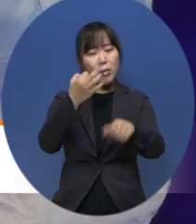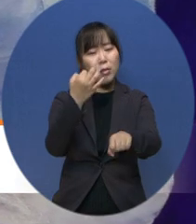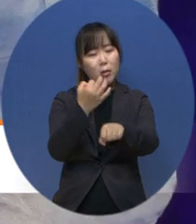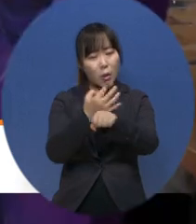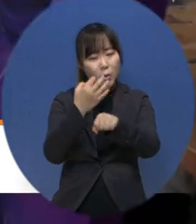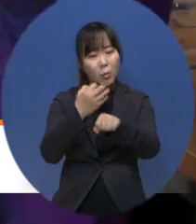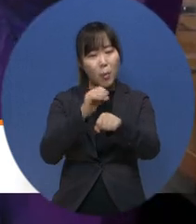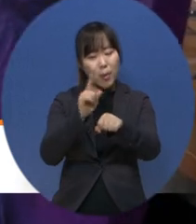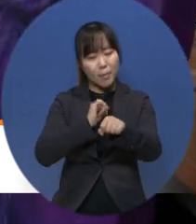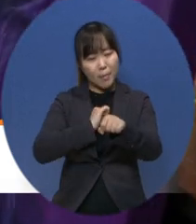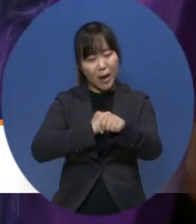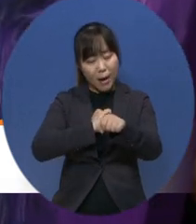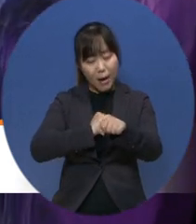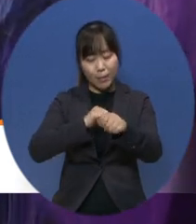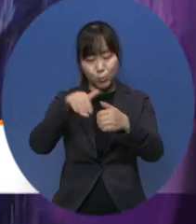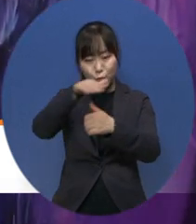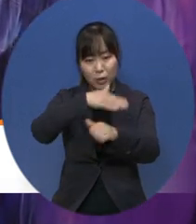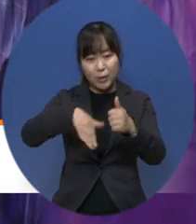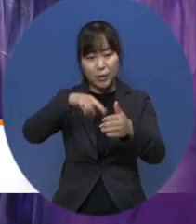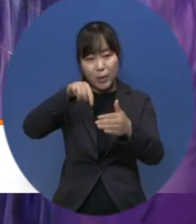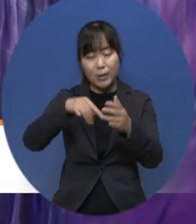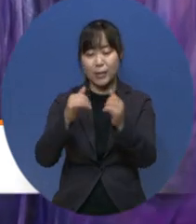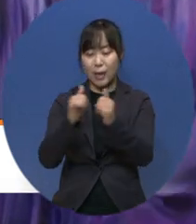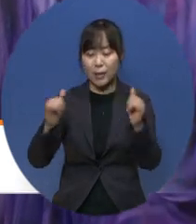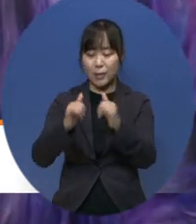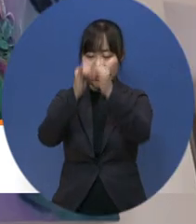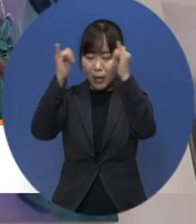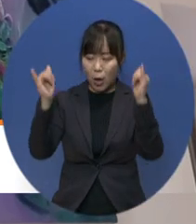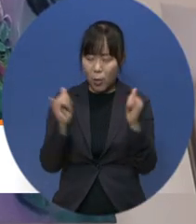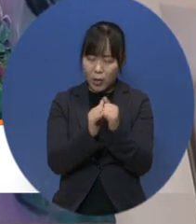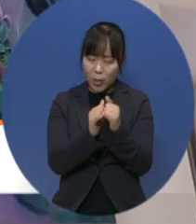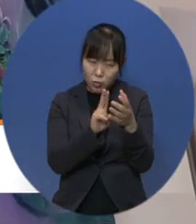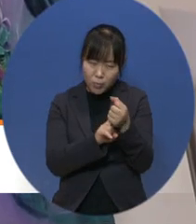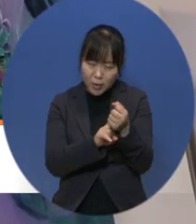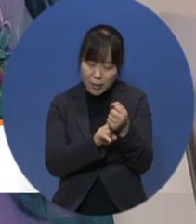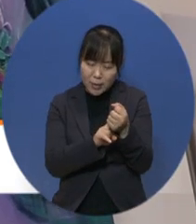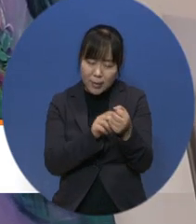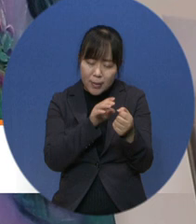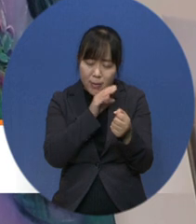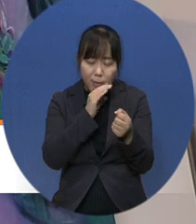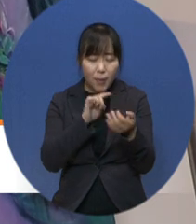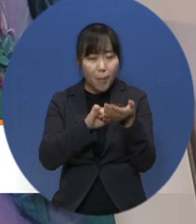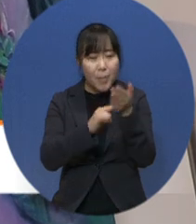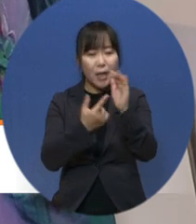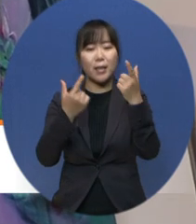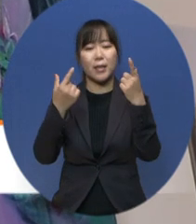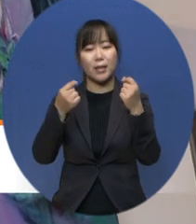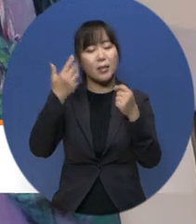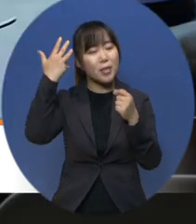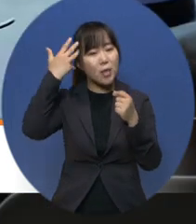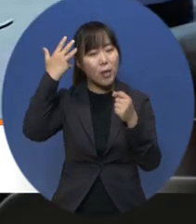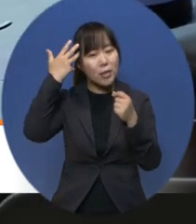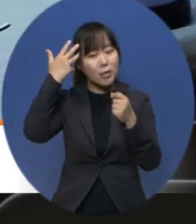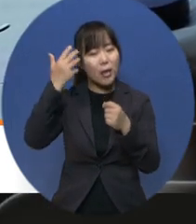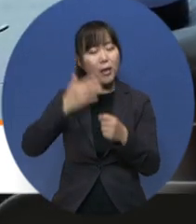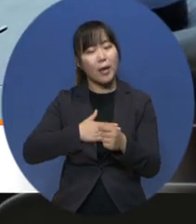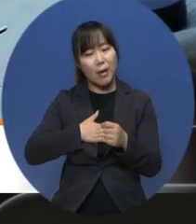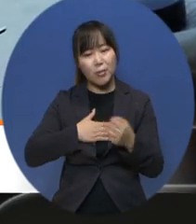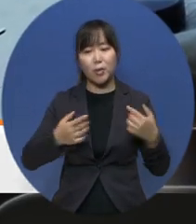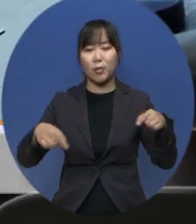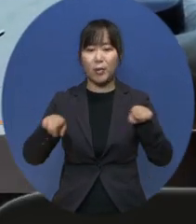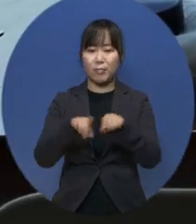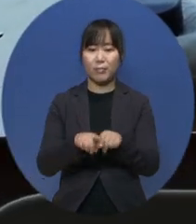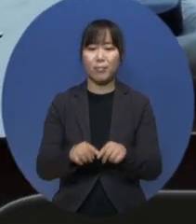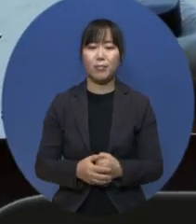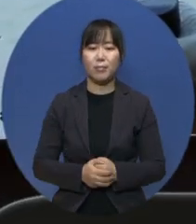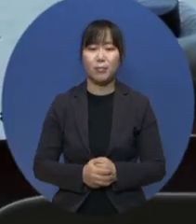단순하고 절제된 분위기 속에서 인간 사회에 가려진 실체를 드러내 보이는 철학적 감성이 담겨